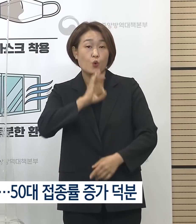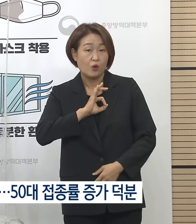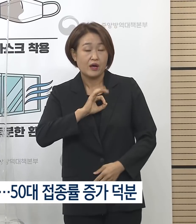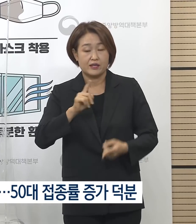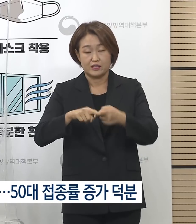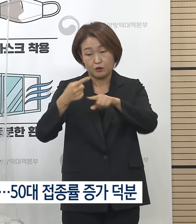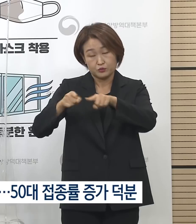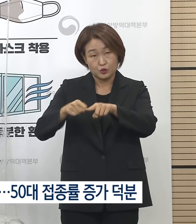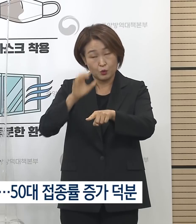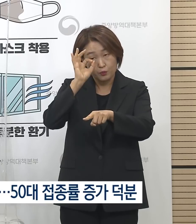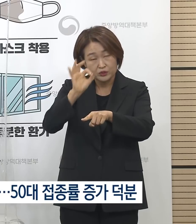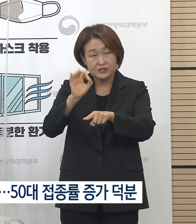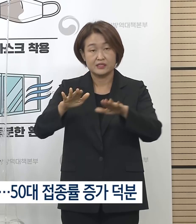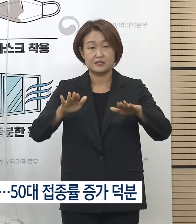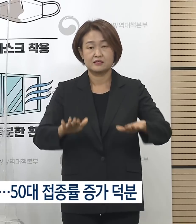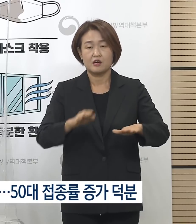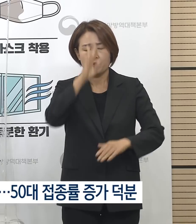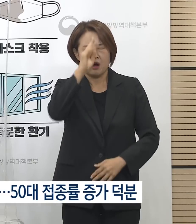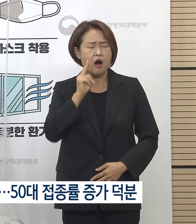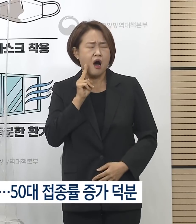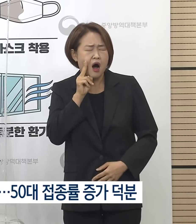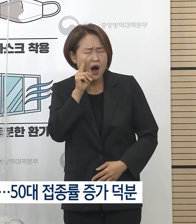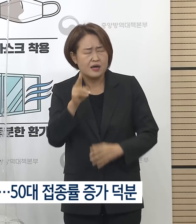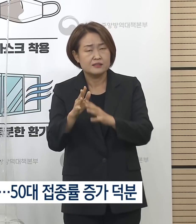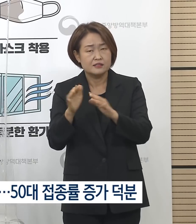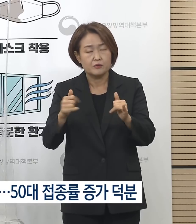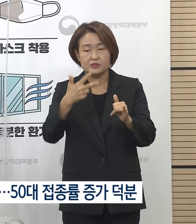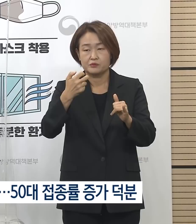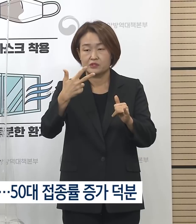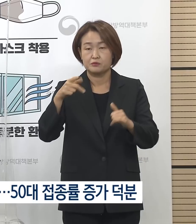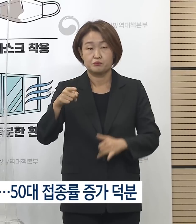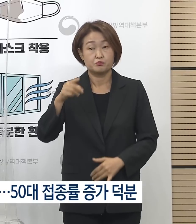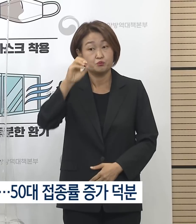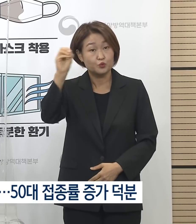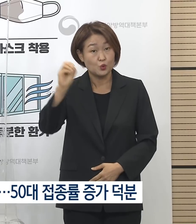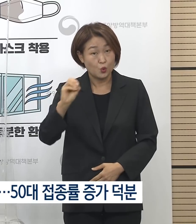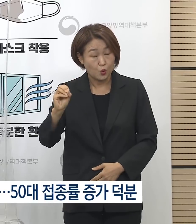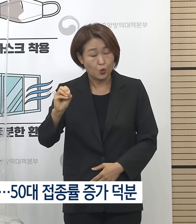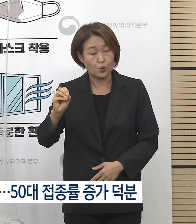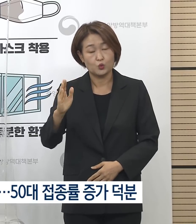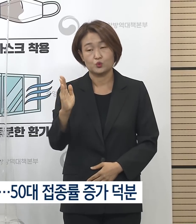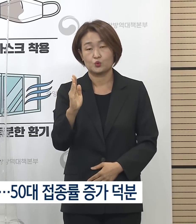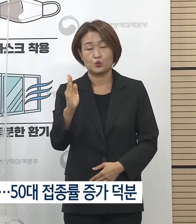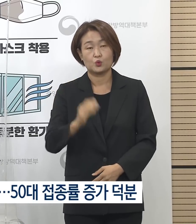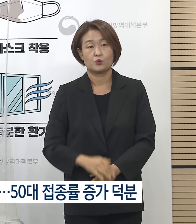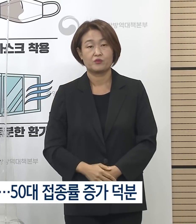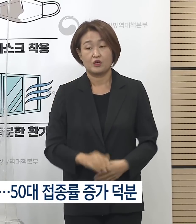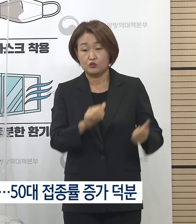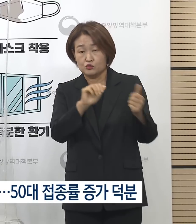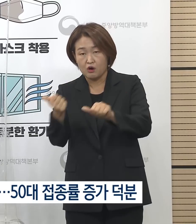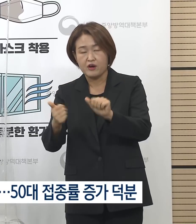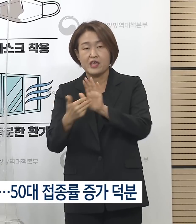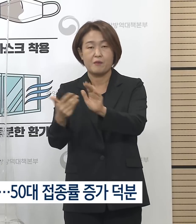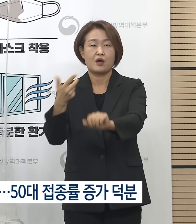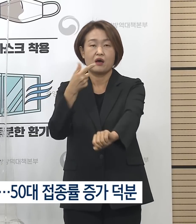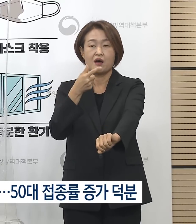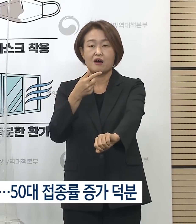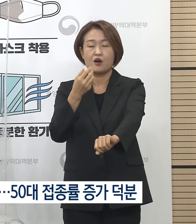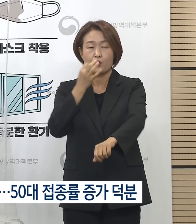분석한 결과 현재 중증화 예방 효과는 77%로 분석되고 있고 사망 예방